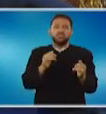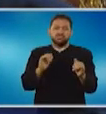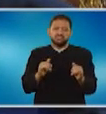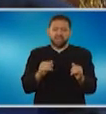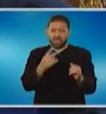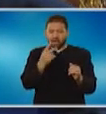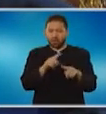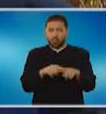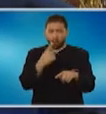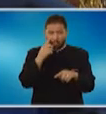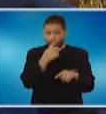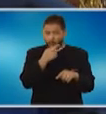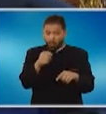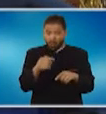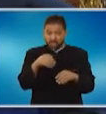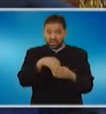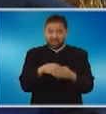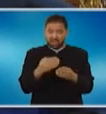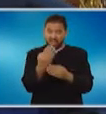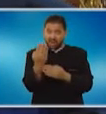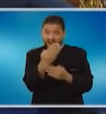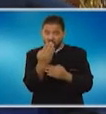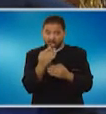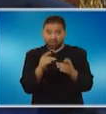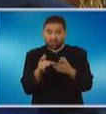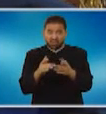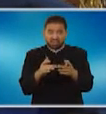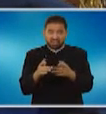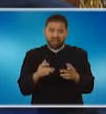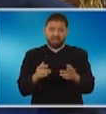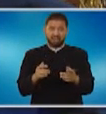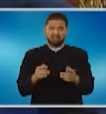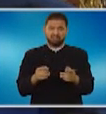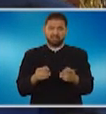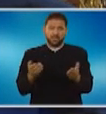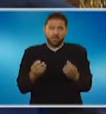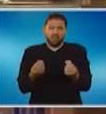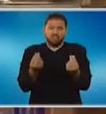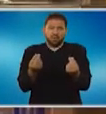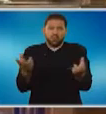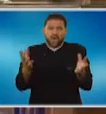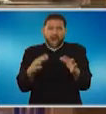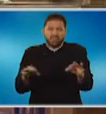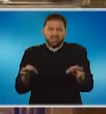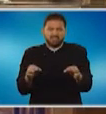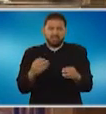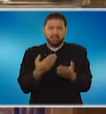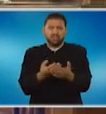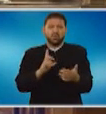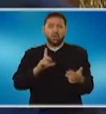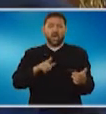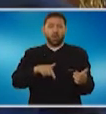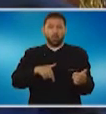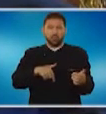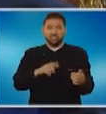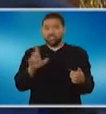foarte mult cu ochii în calculator, indiferent de cât de performant ar fi calculatorul, monitorul, nu poți să stai foarte mult și să citești. Ca să